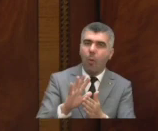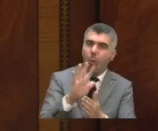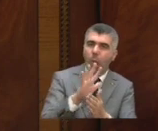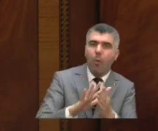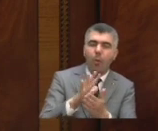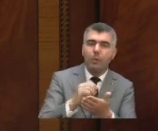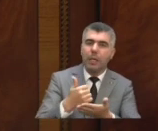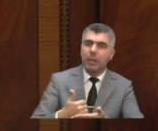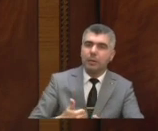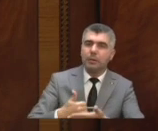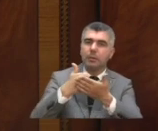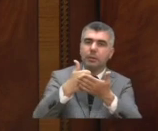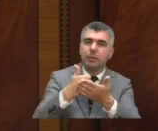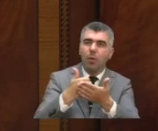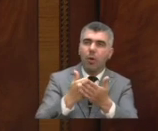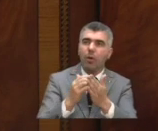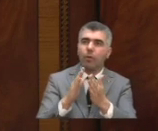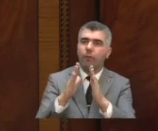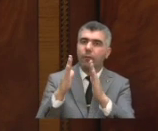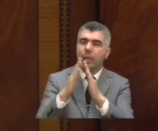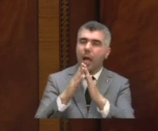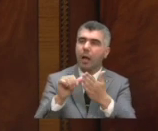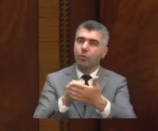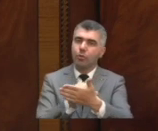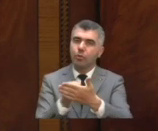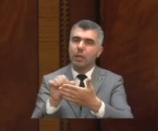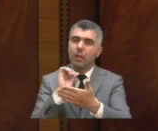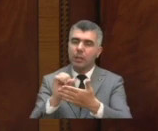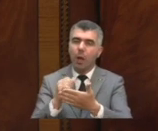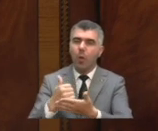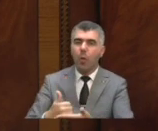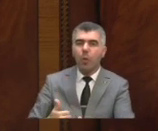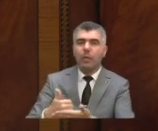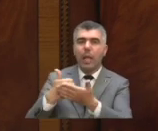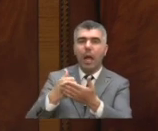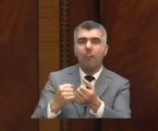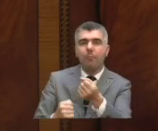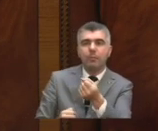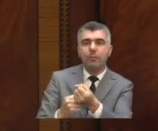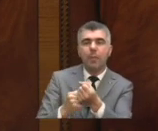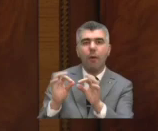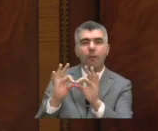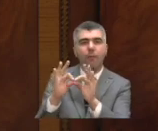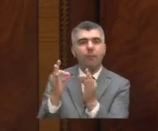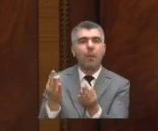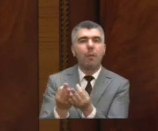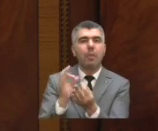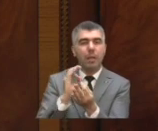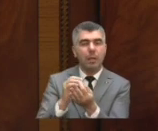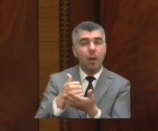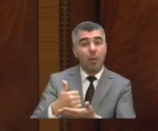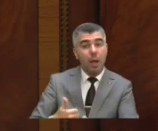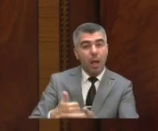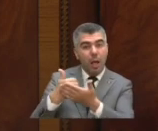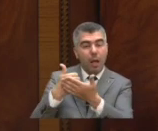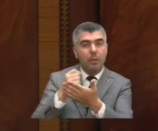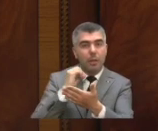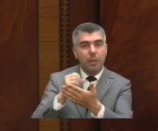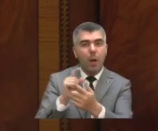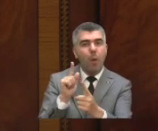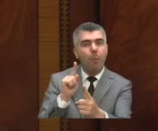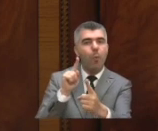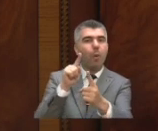بالمساعده على تملك السكن ودعم القدر الشرائيه للاسر من خلال مساعدا ماليه